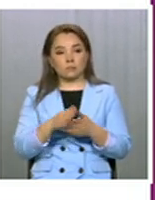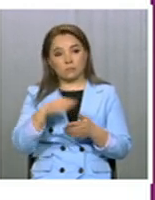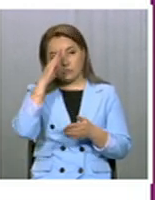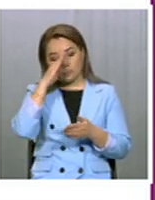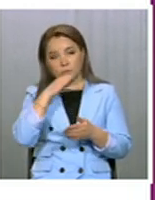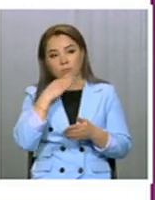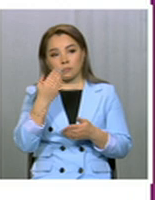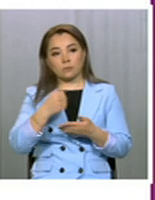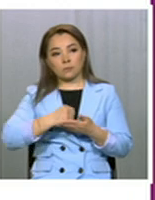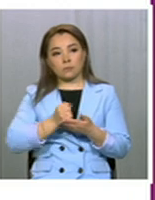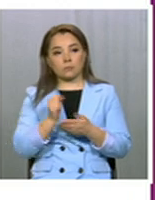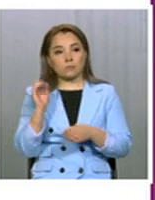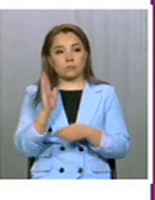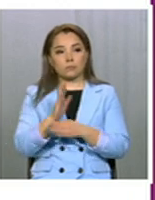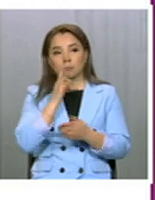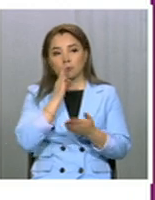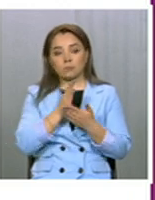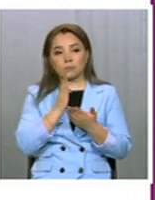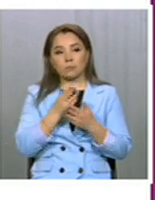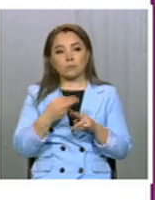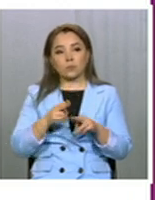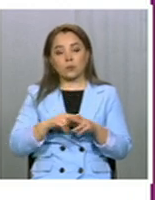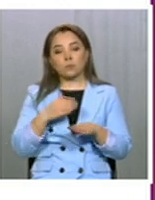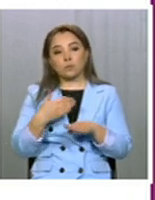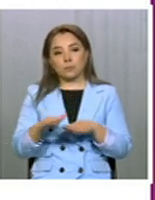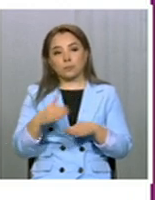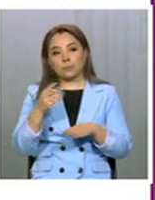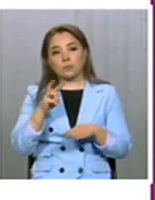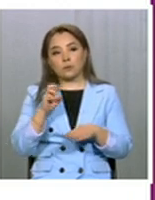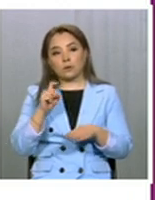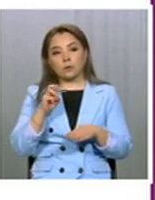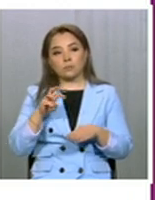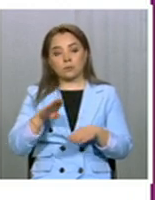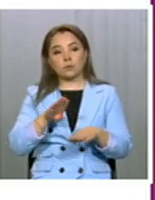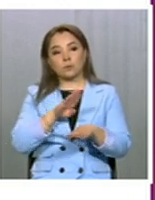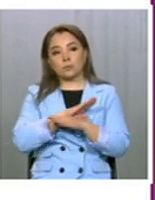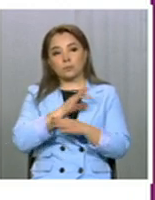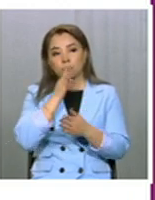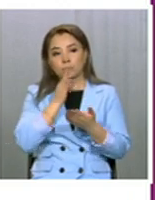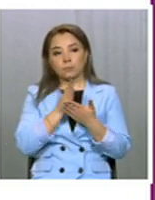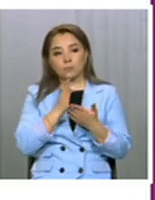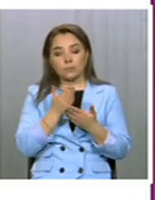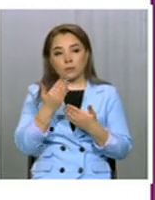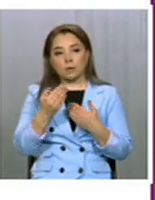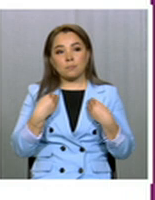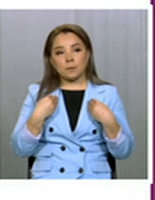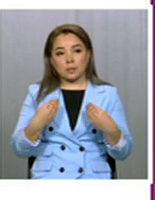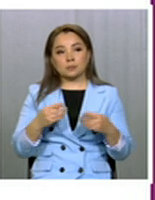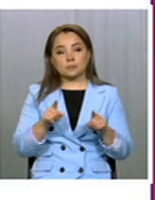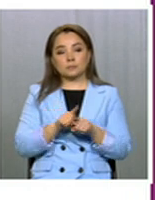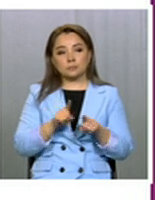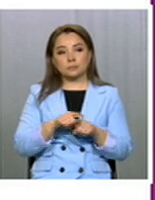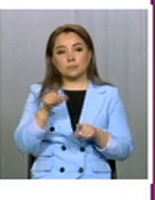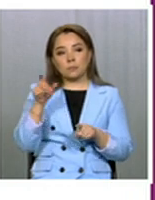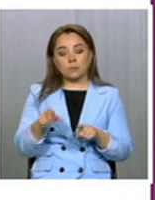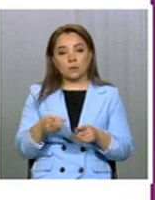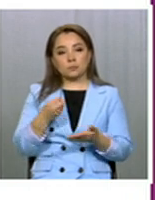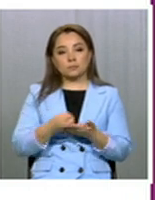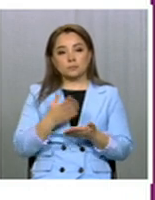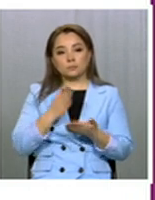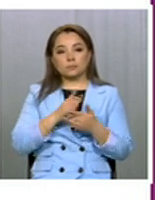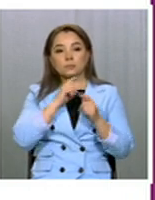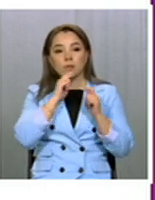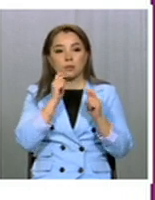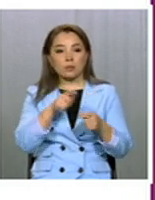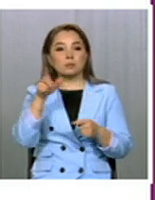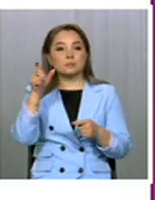үкімі деп аталады. Бұл бөлімде Махамбеттің мерт болуы, батырдың басы үшін қымбат сый алған